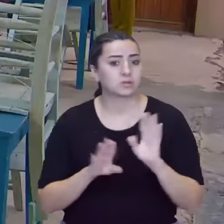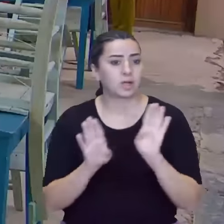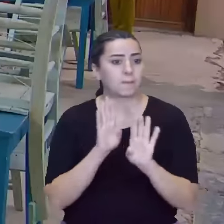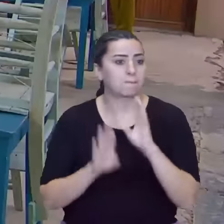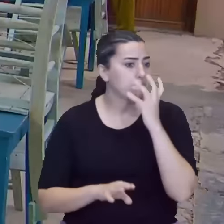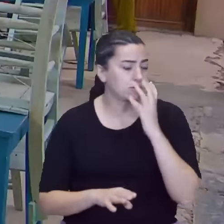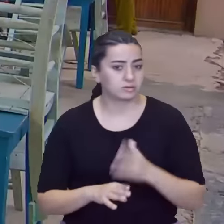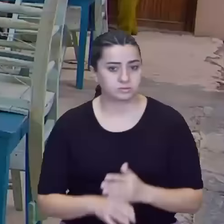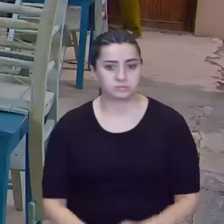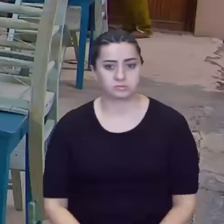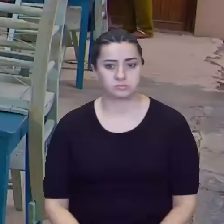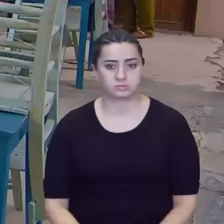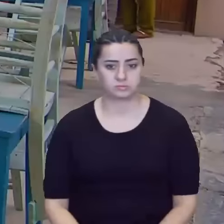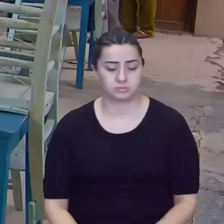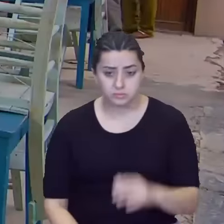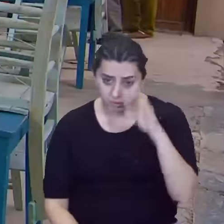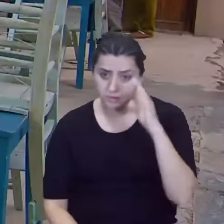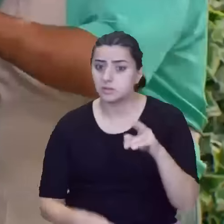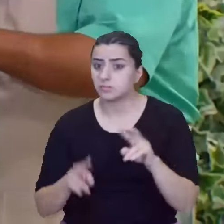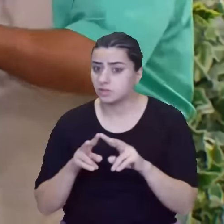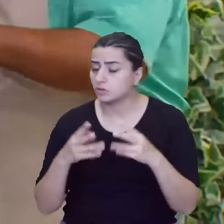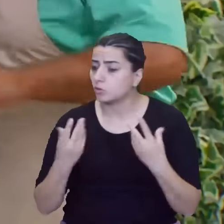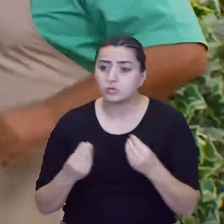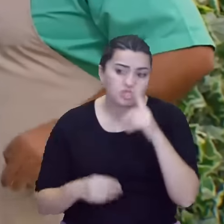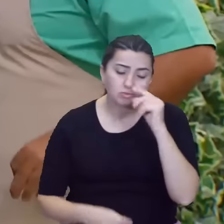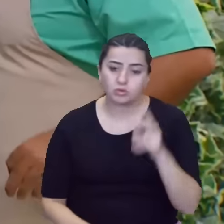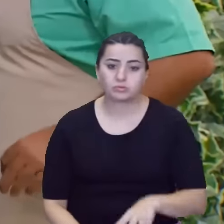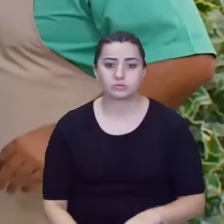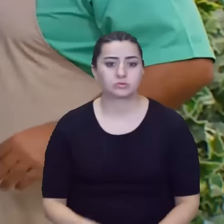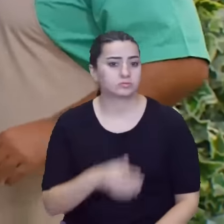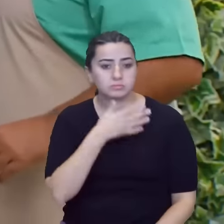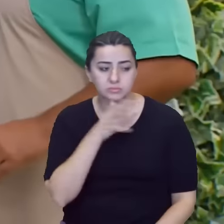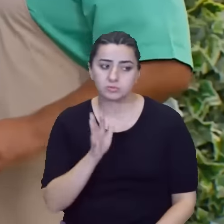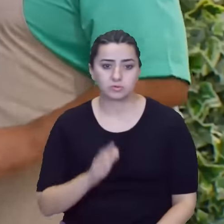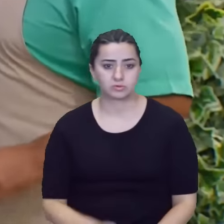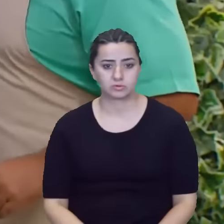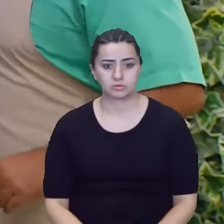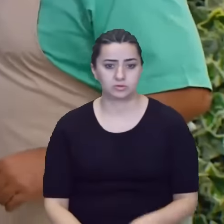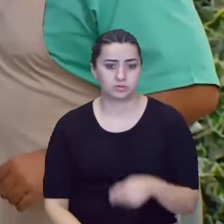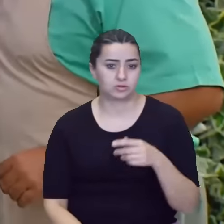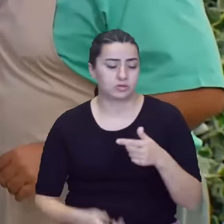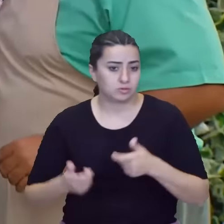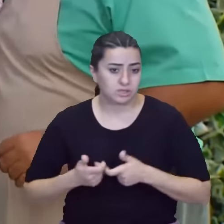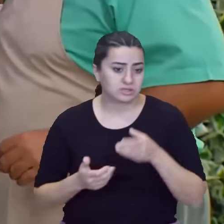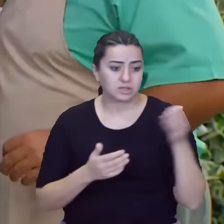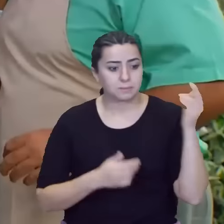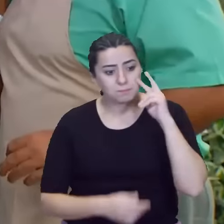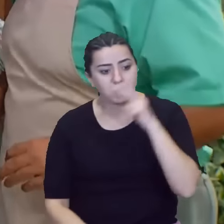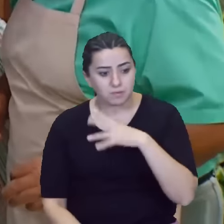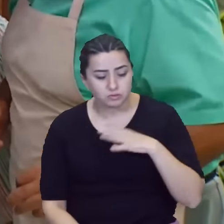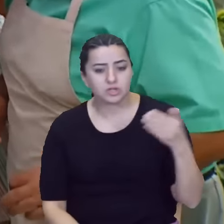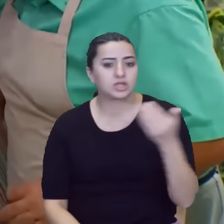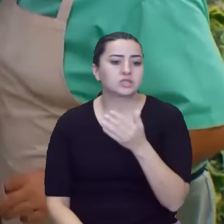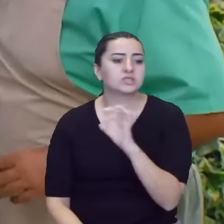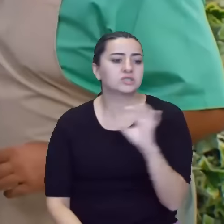kapıda bekliyoruz abi? Selamünaleyküm. Mesut, ne olmuş, kim ölmüş? Vallahi bilmiyor Sami Aga. Sözde Bekçi Bekir bakmaya geldi ama o